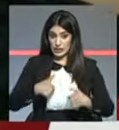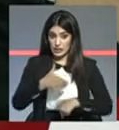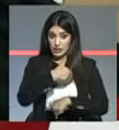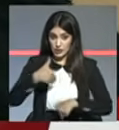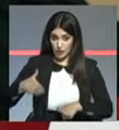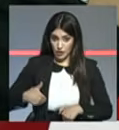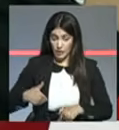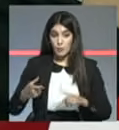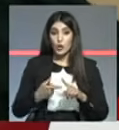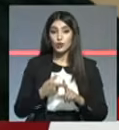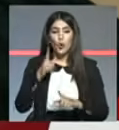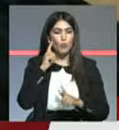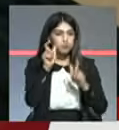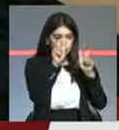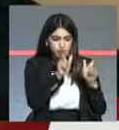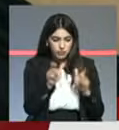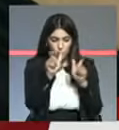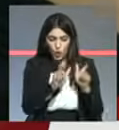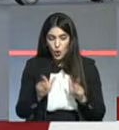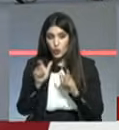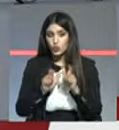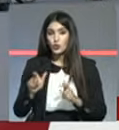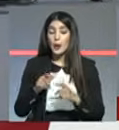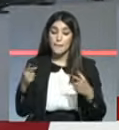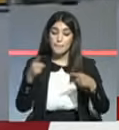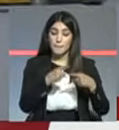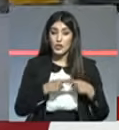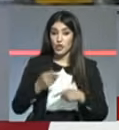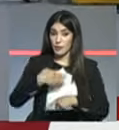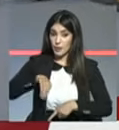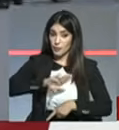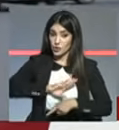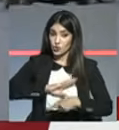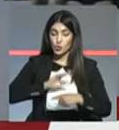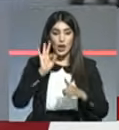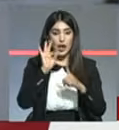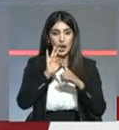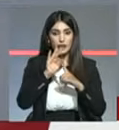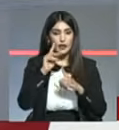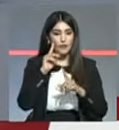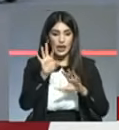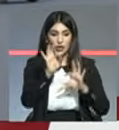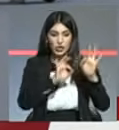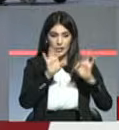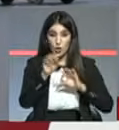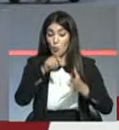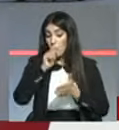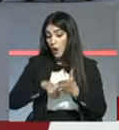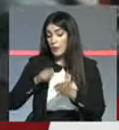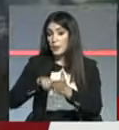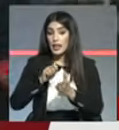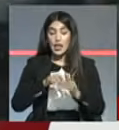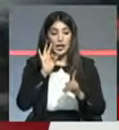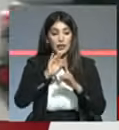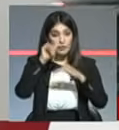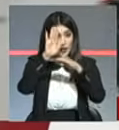الحرس الوطني حملات مراقبه مكثفه بشراكه مع مصالح اخرى في مسعى دراسه الحالات المخالفه ل اجراءات وقائيه